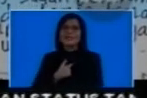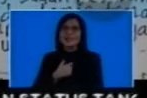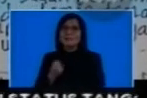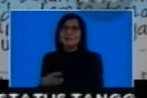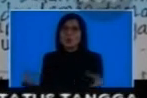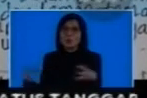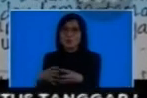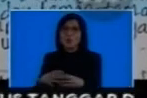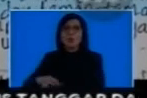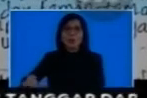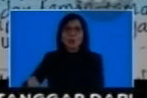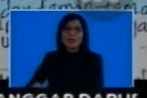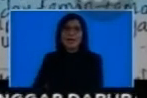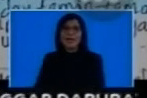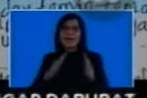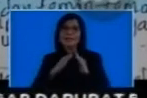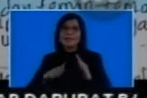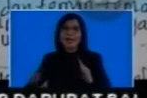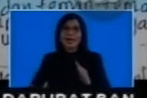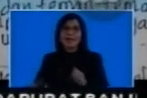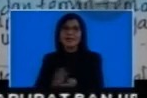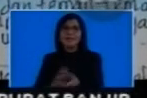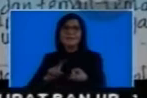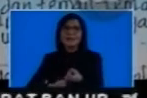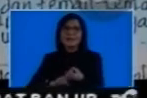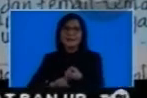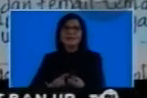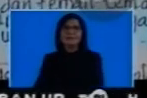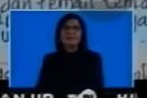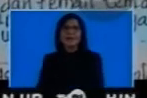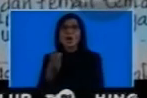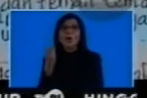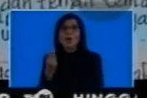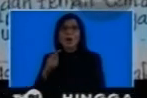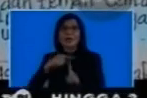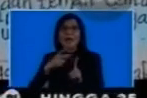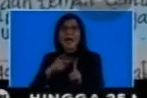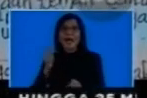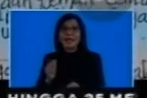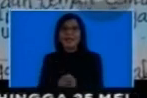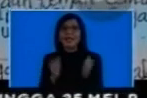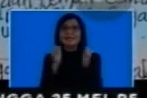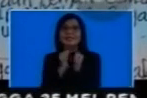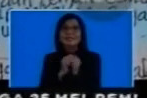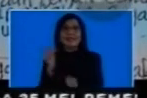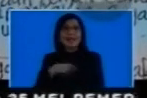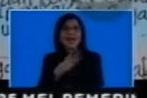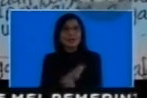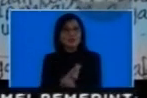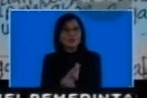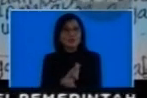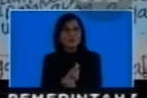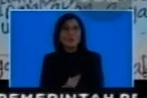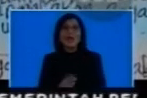berkumpul bersama keluarga, tetangga, dan teman-teman. Uang THR yang dijanjikan ibu guru tempat saya